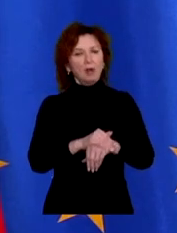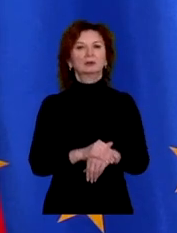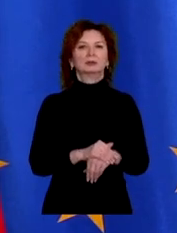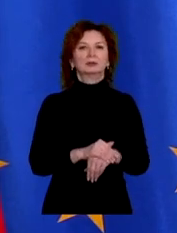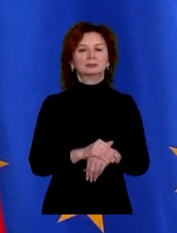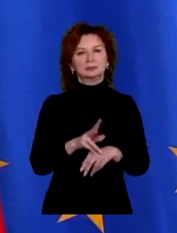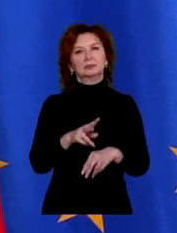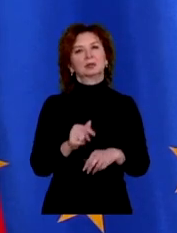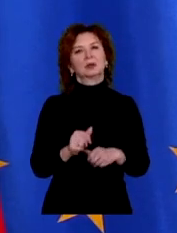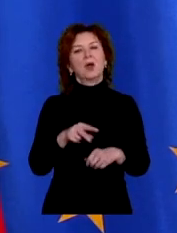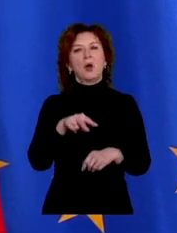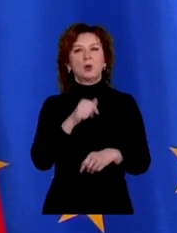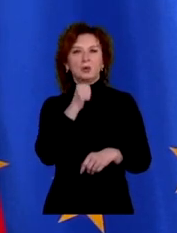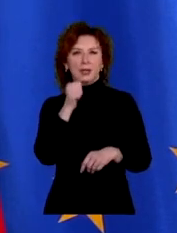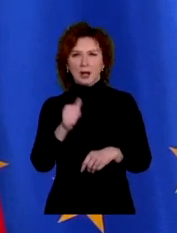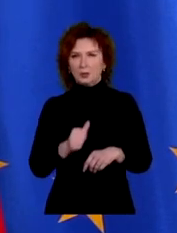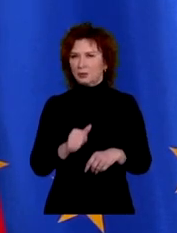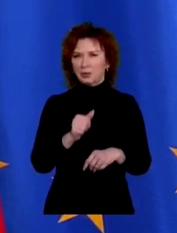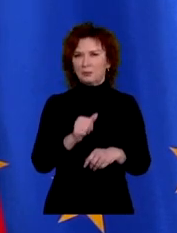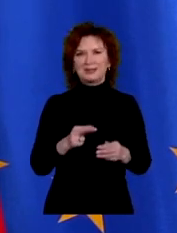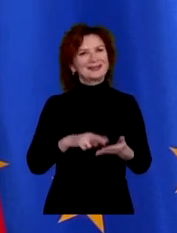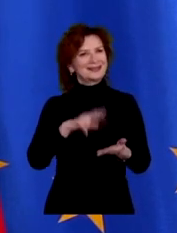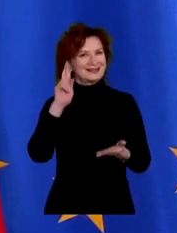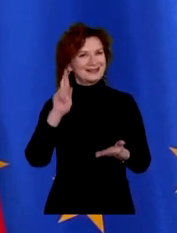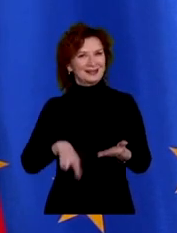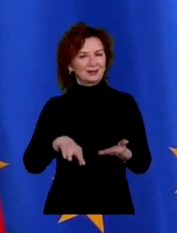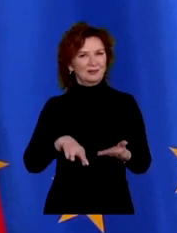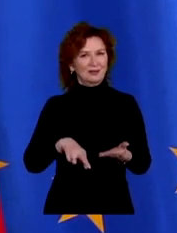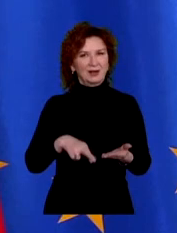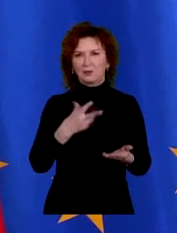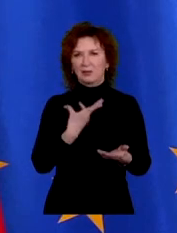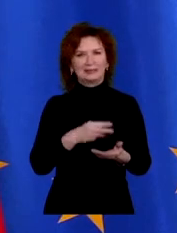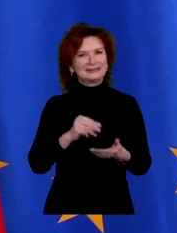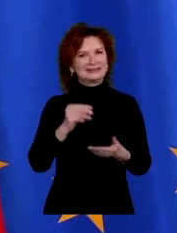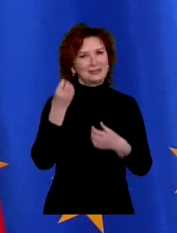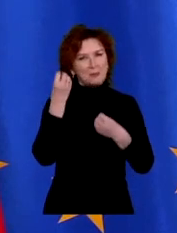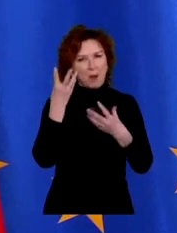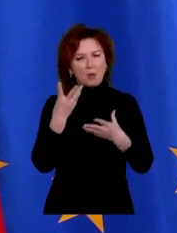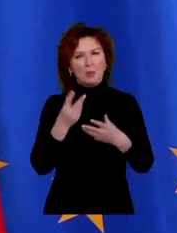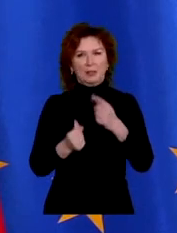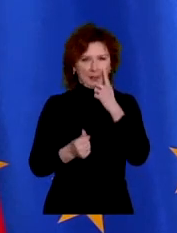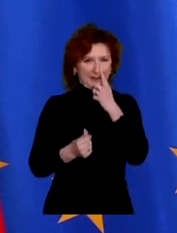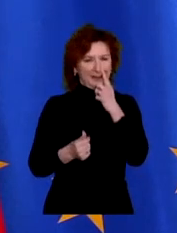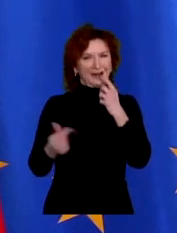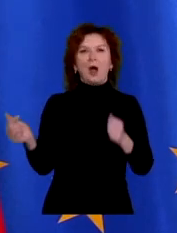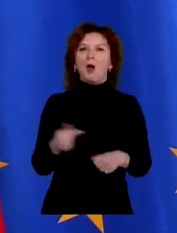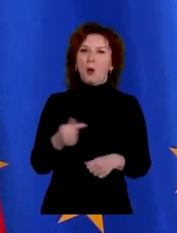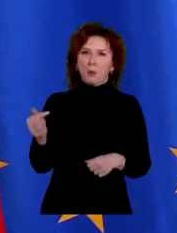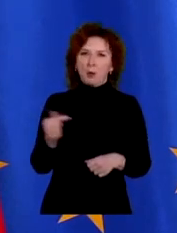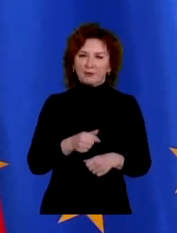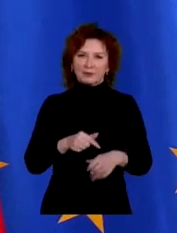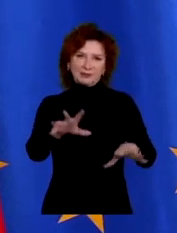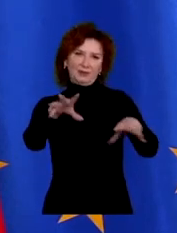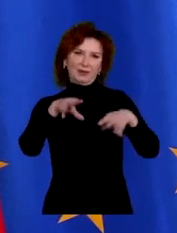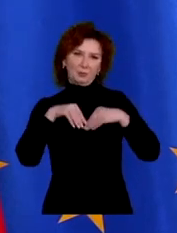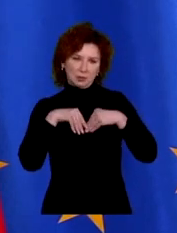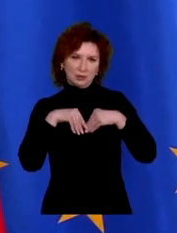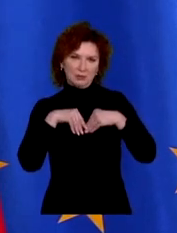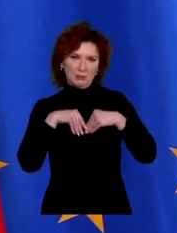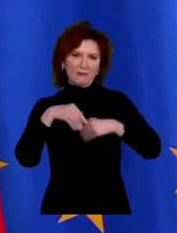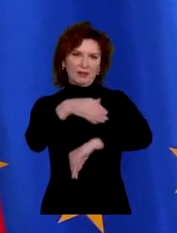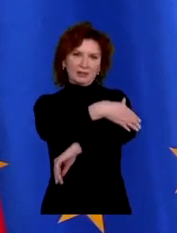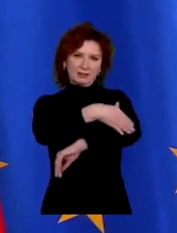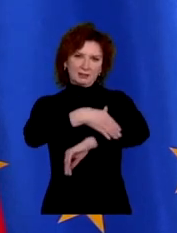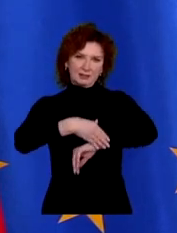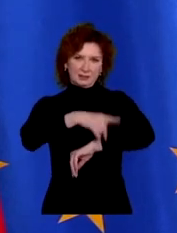Unia Europejska odeszła od nierozsądnych postulatów forsowania obowiązkowego mechanizmu relokacji migracyjnej.